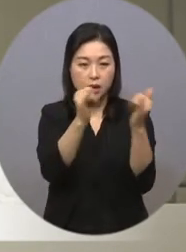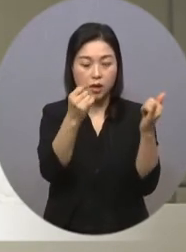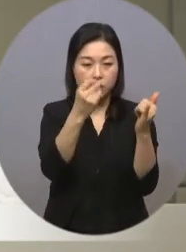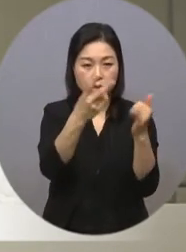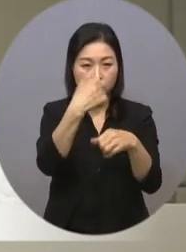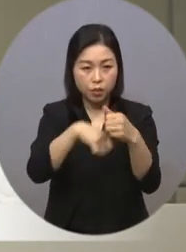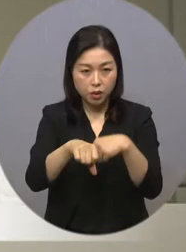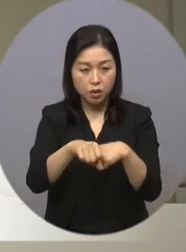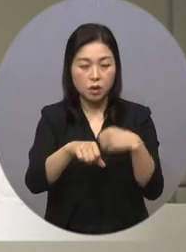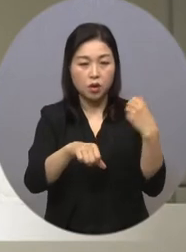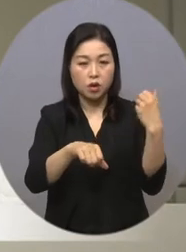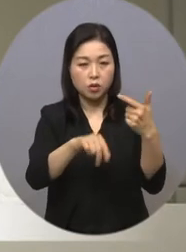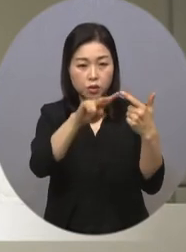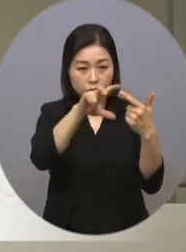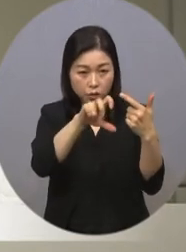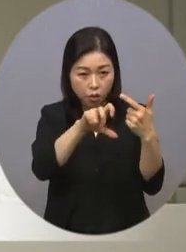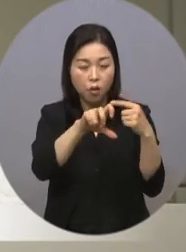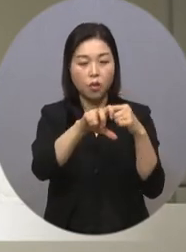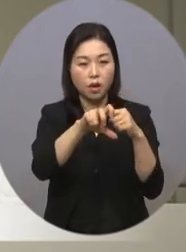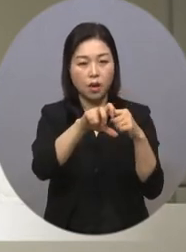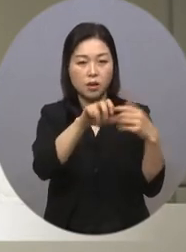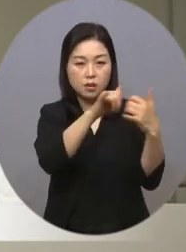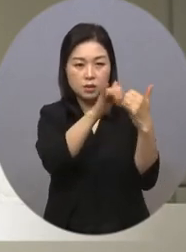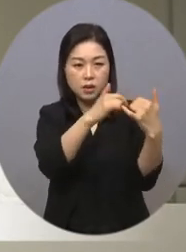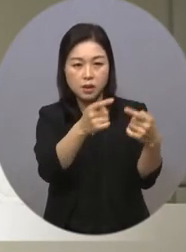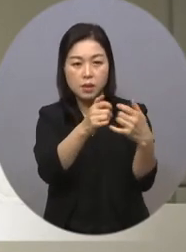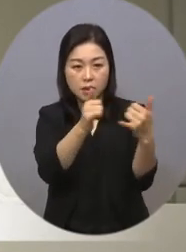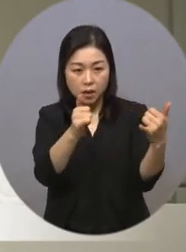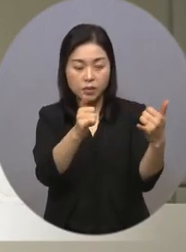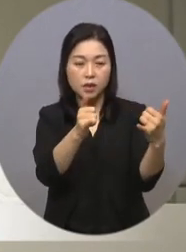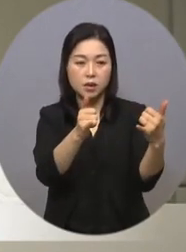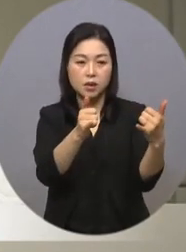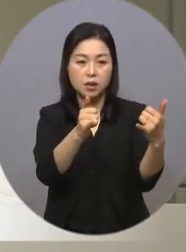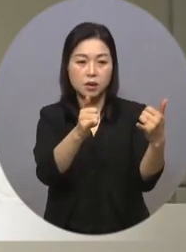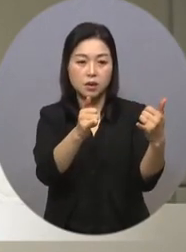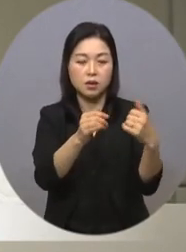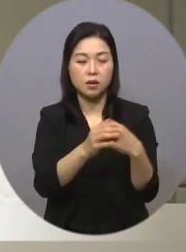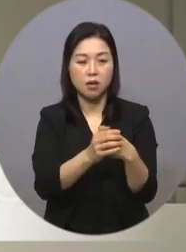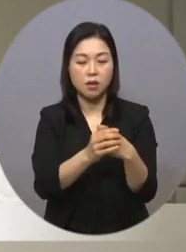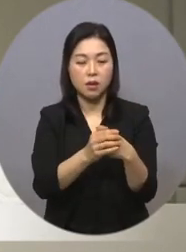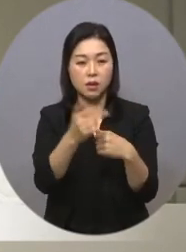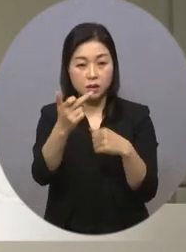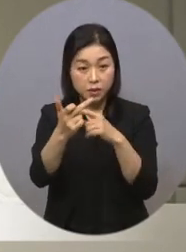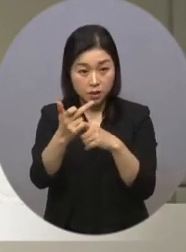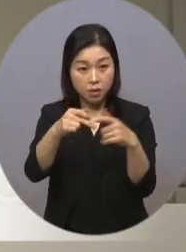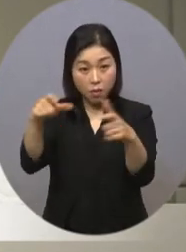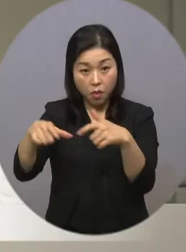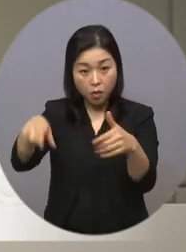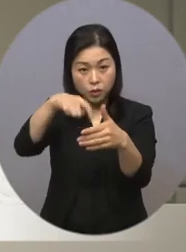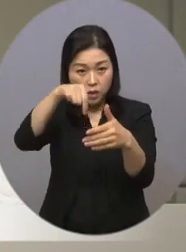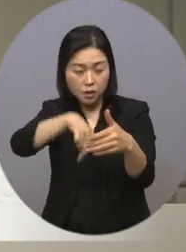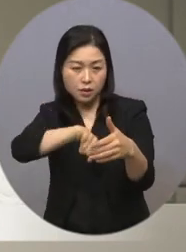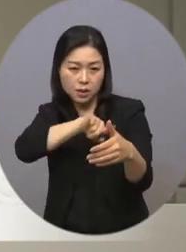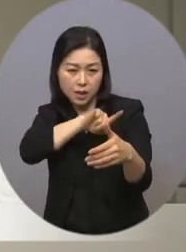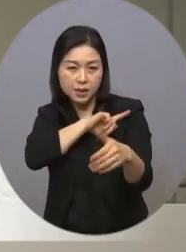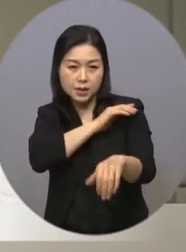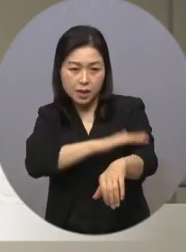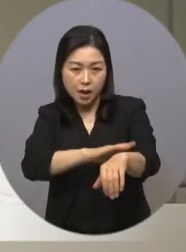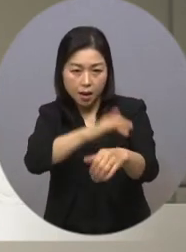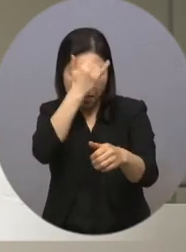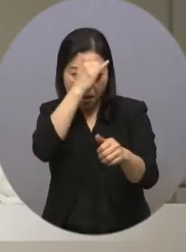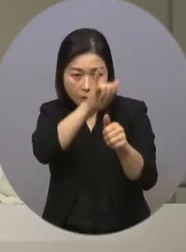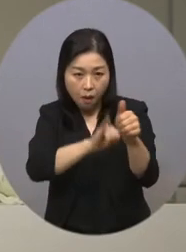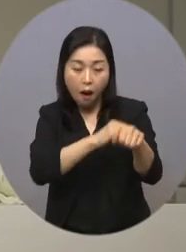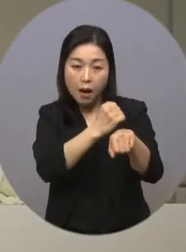원하지 못한 많은 국가 보훈 대상들을 17개 시도에서 가장 젊으시는 충청남도가 되자, 그게 또한의